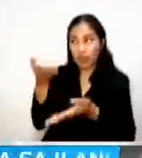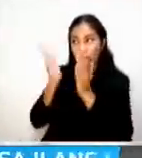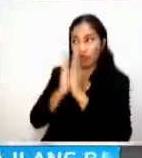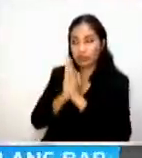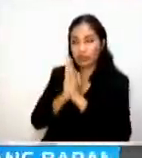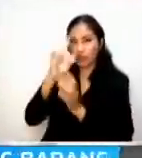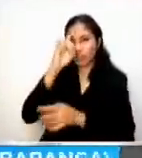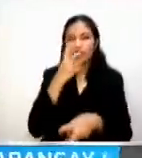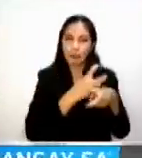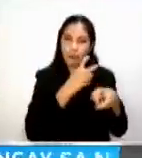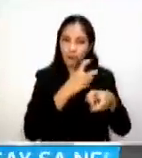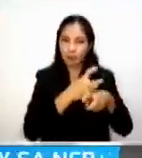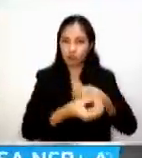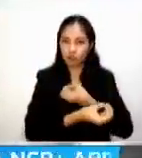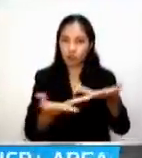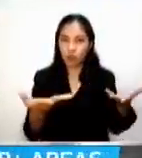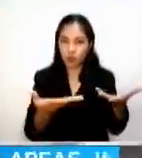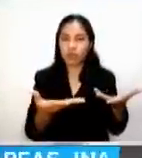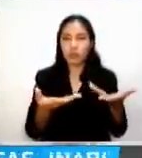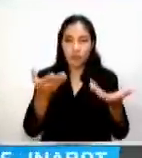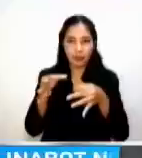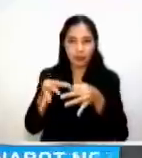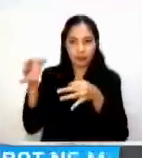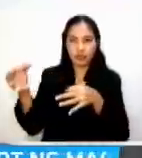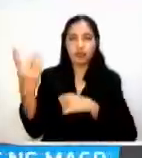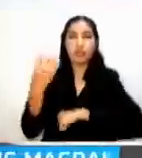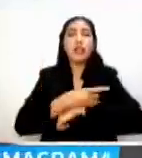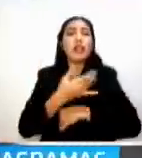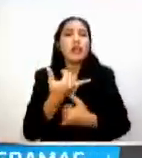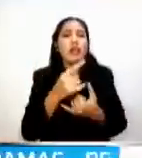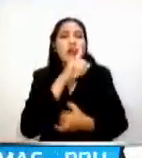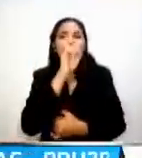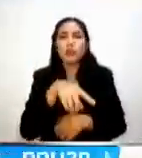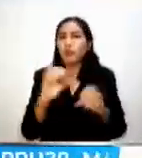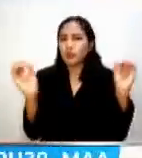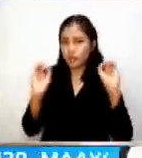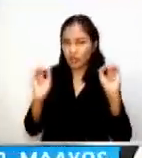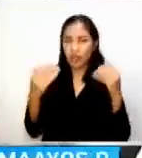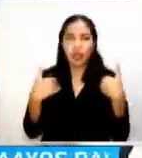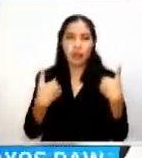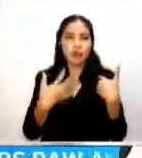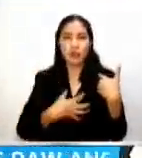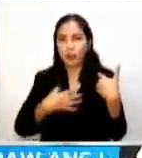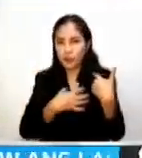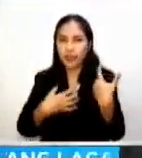distribution. Tony? Sa ngayon ba, June, wala namang nagre-reklamo na kulang o yung mga pangalan nila wala sa